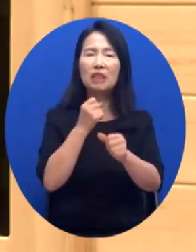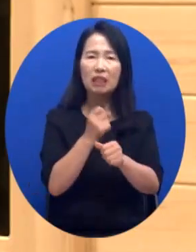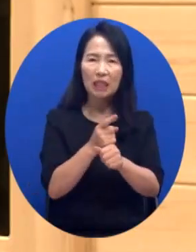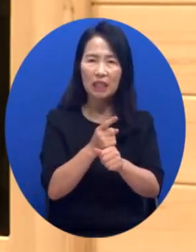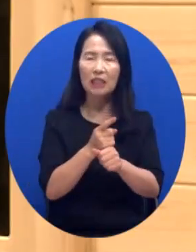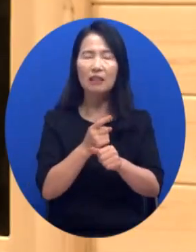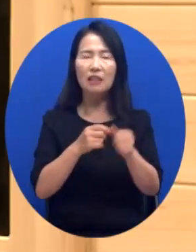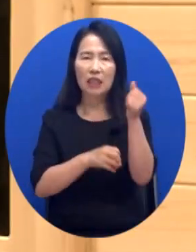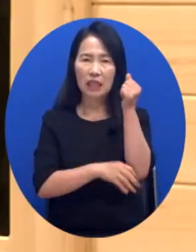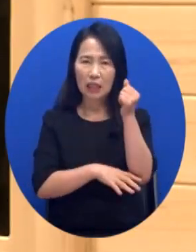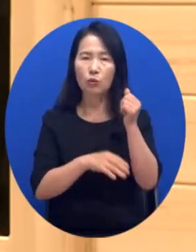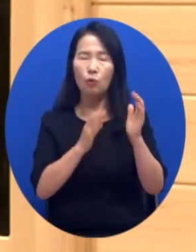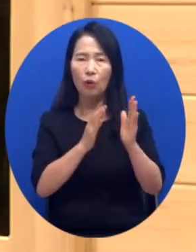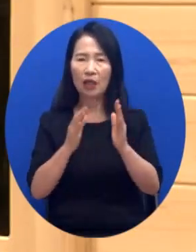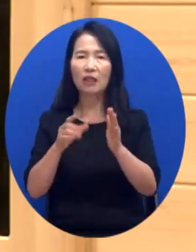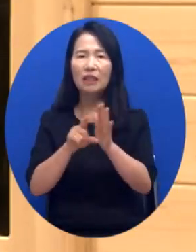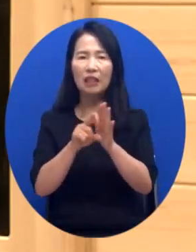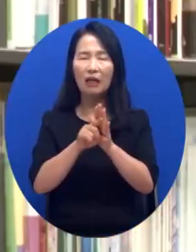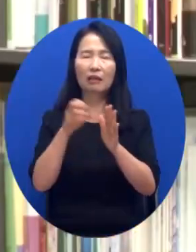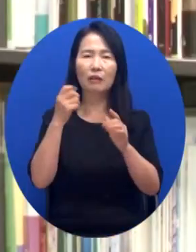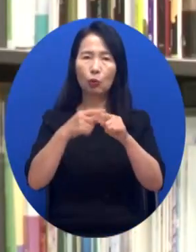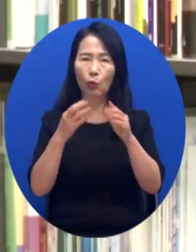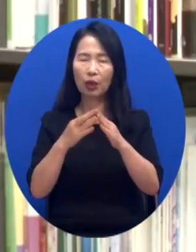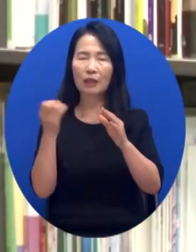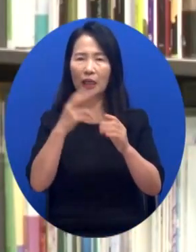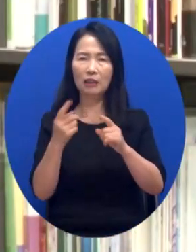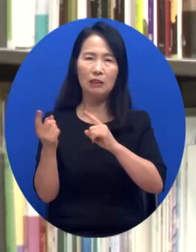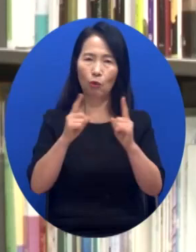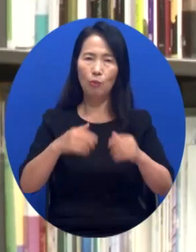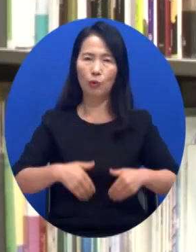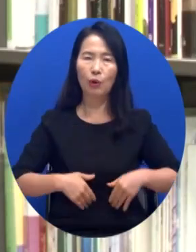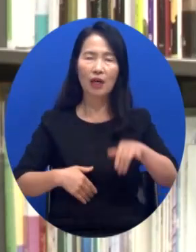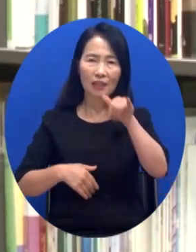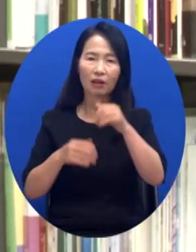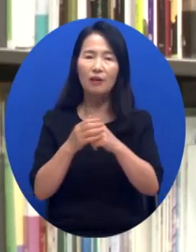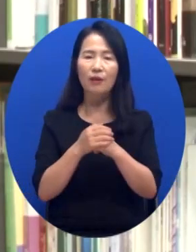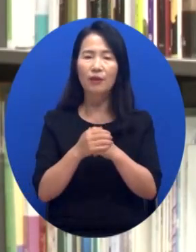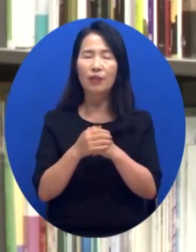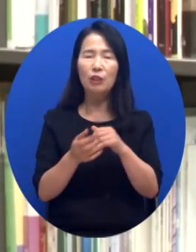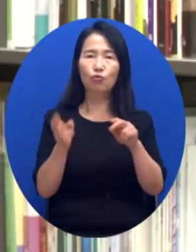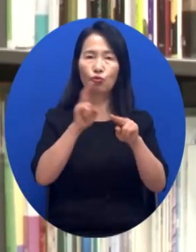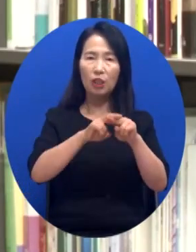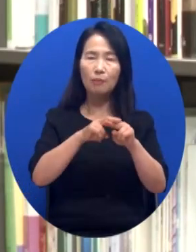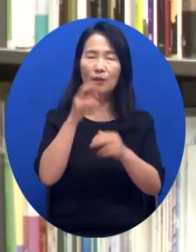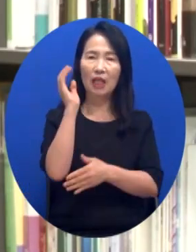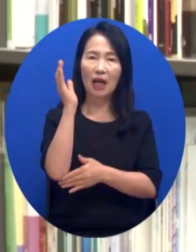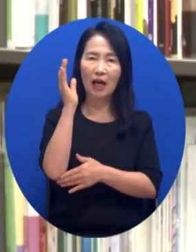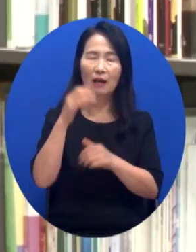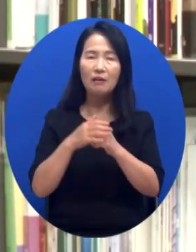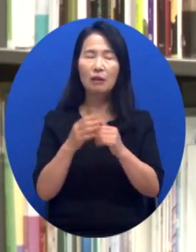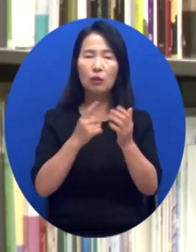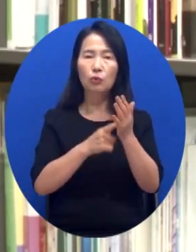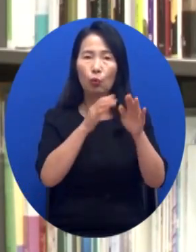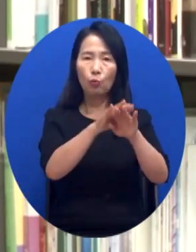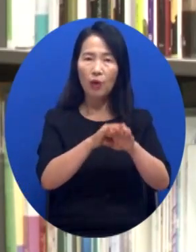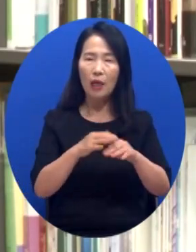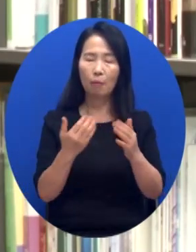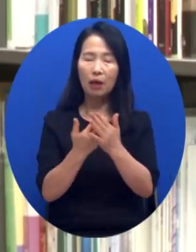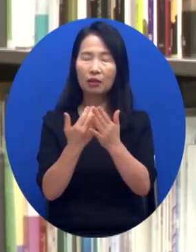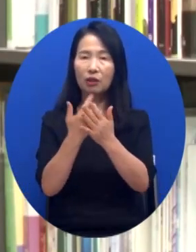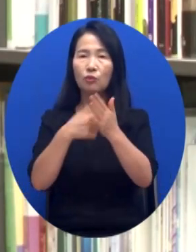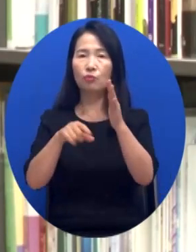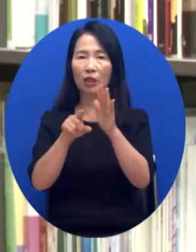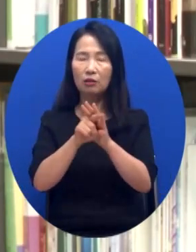신앙과 교회를 다시 세운다는 의미가 있습니다. 예. 총 회장님, 이 취임사에서 총회 발전을 위해서 이 유튜브